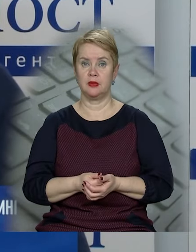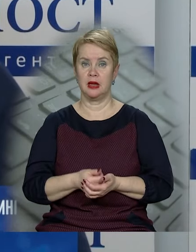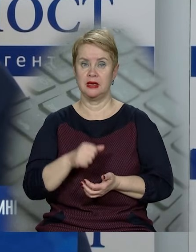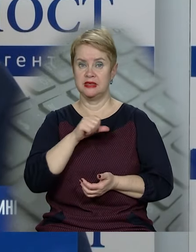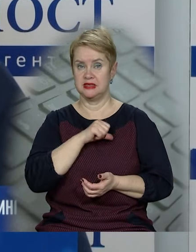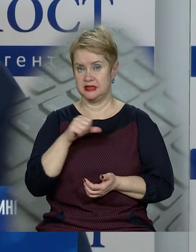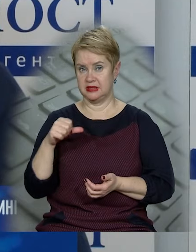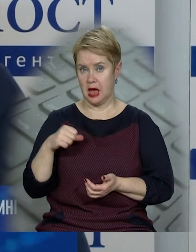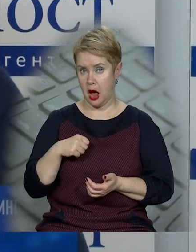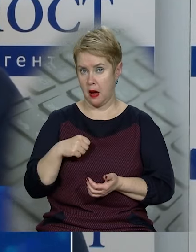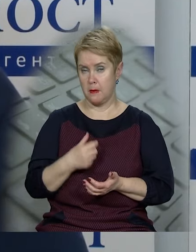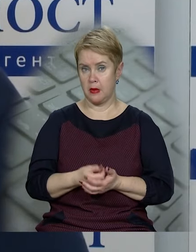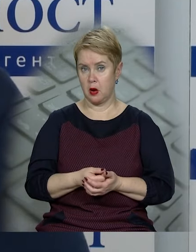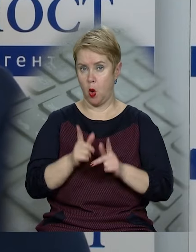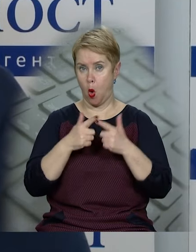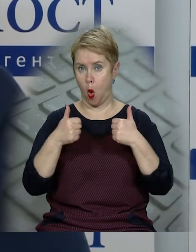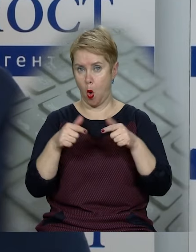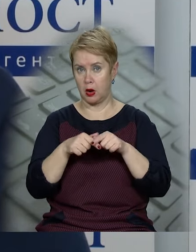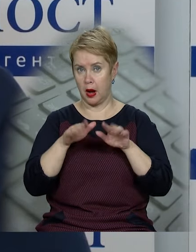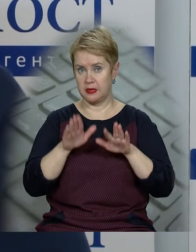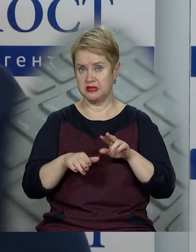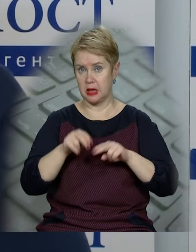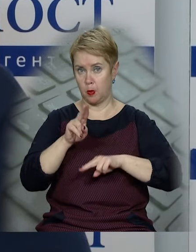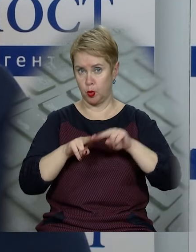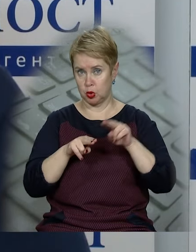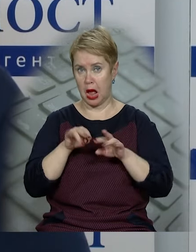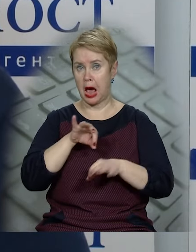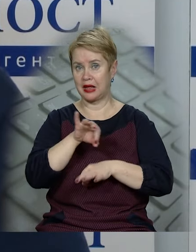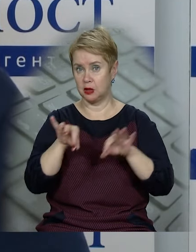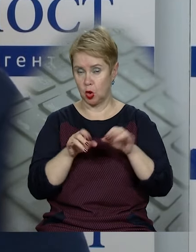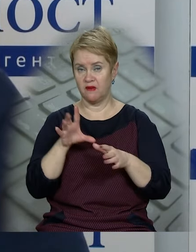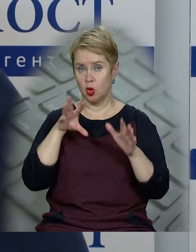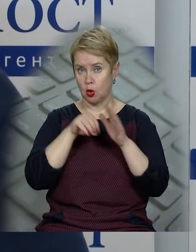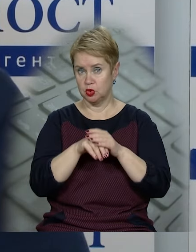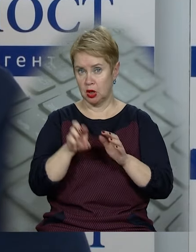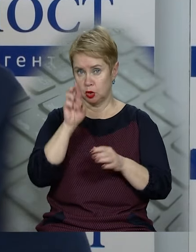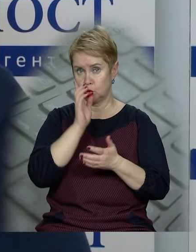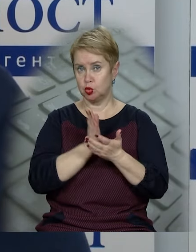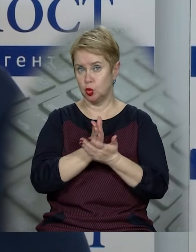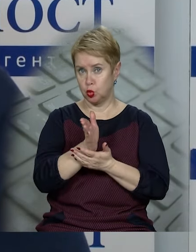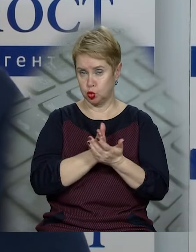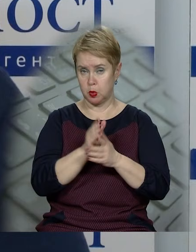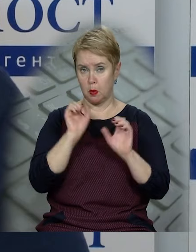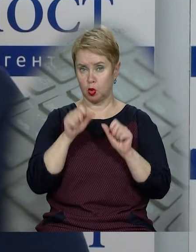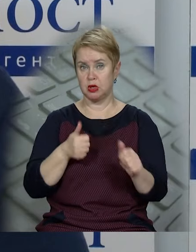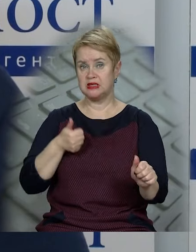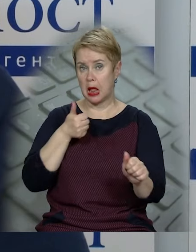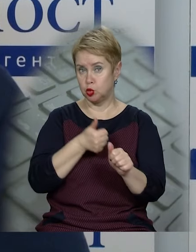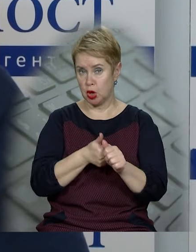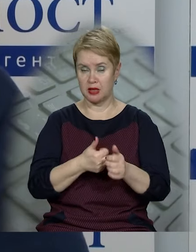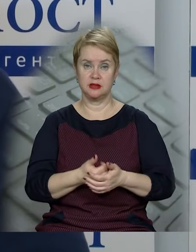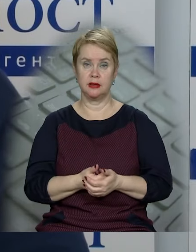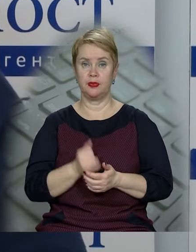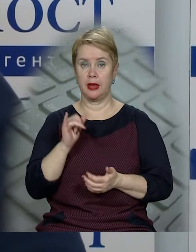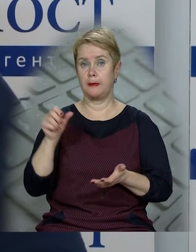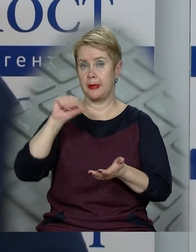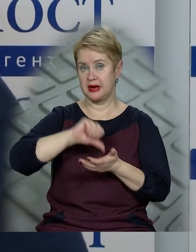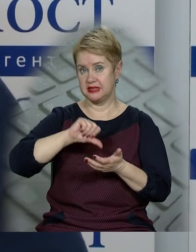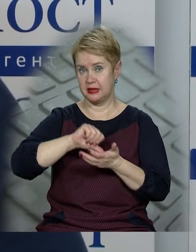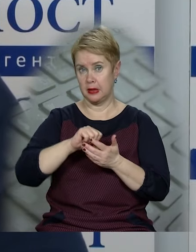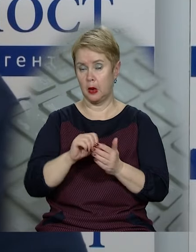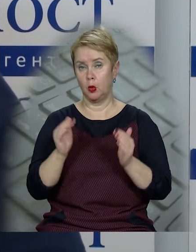саме органів містобудування та архітектури, в тому числі Держпродспоживслужба може залучатися, і представники